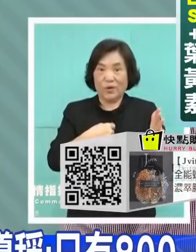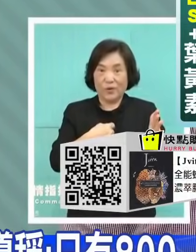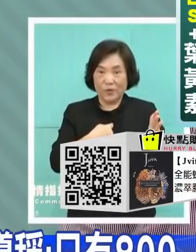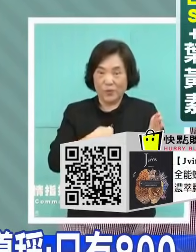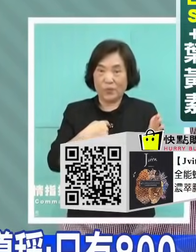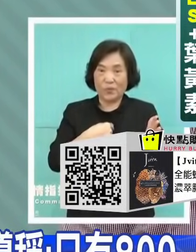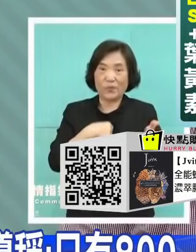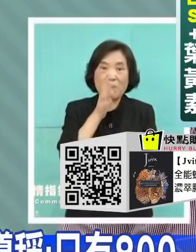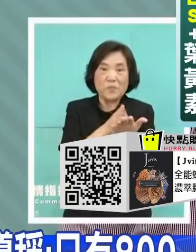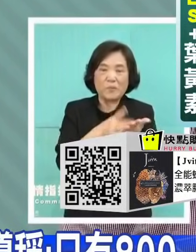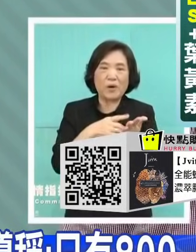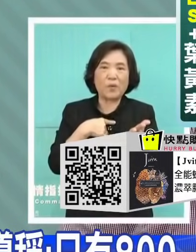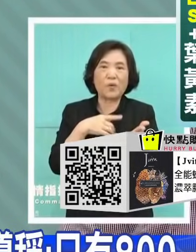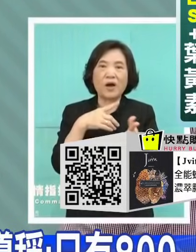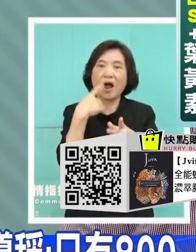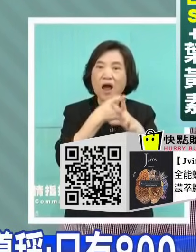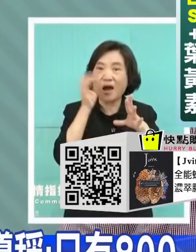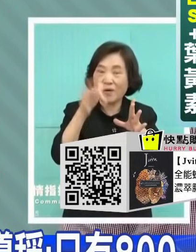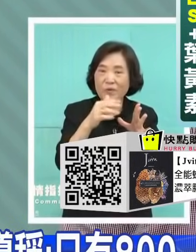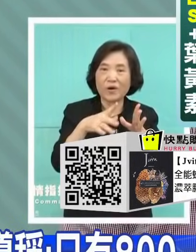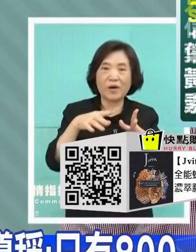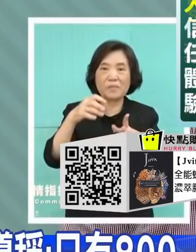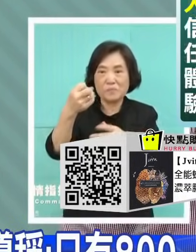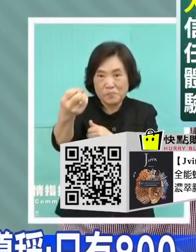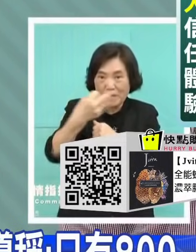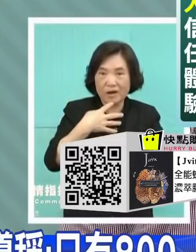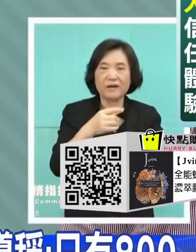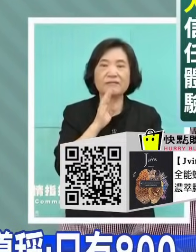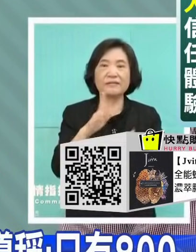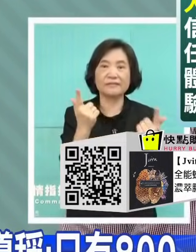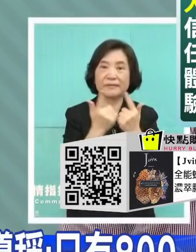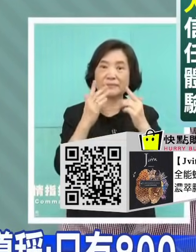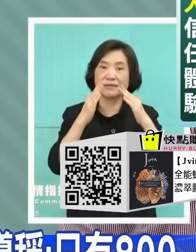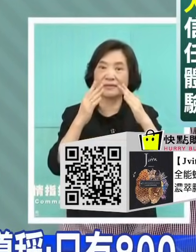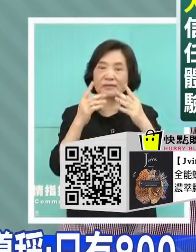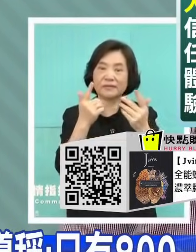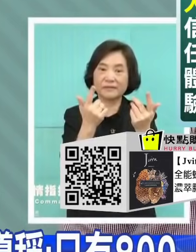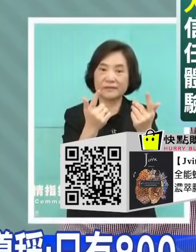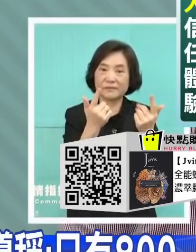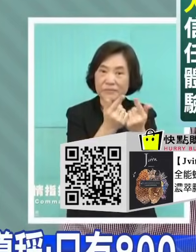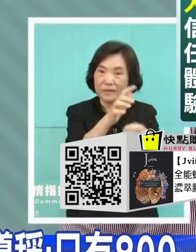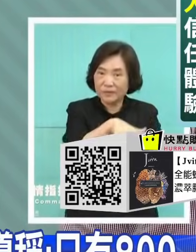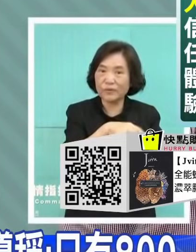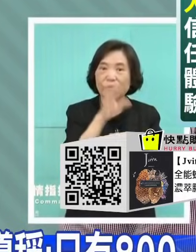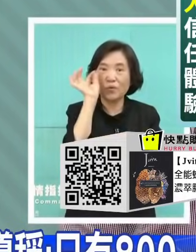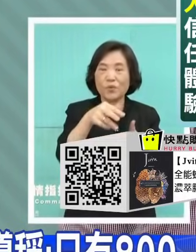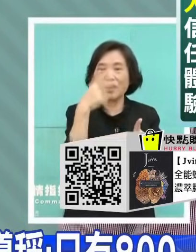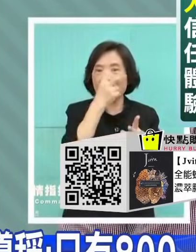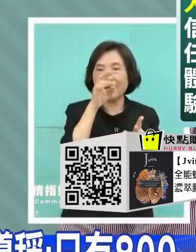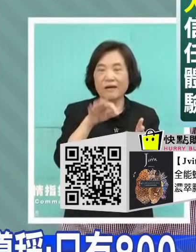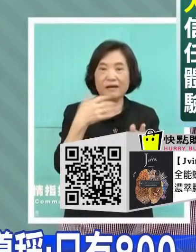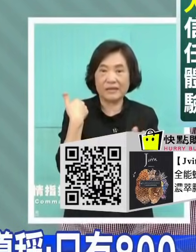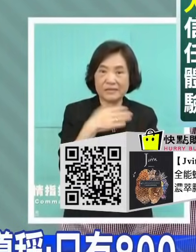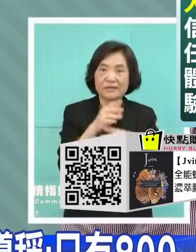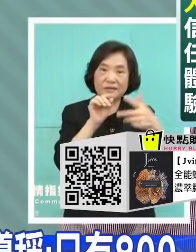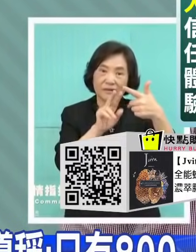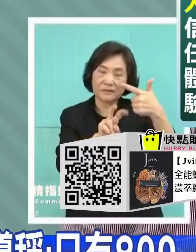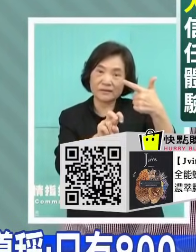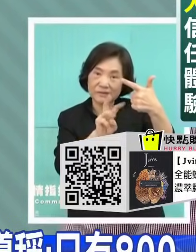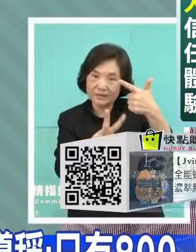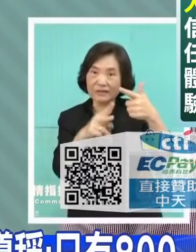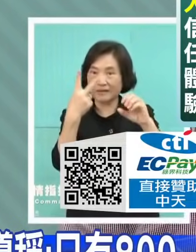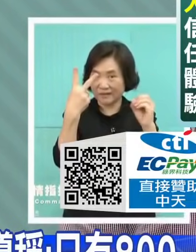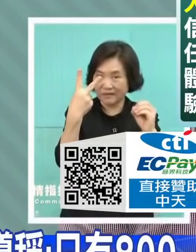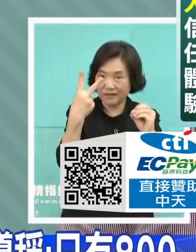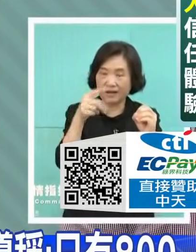体系这边收到快筛站第一线给我的回报，台北市北农快筛站已经累计在6月23号的